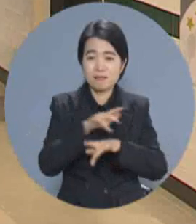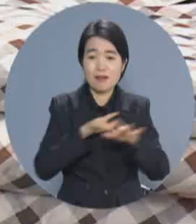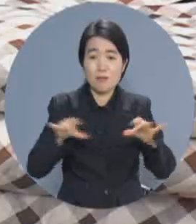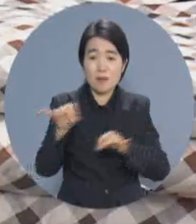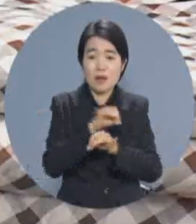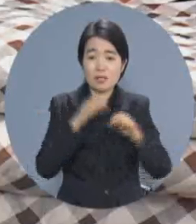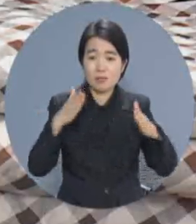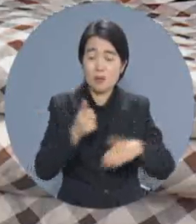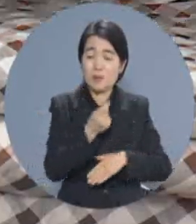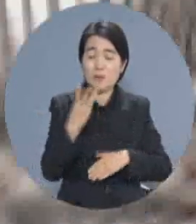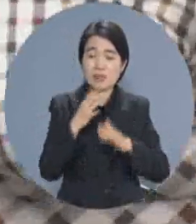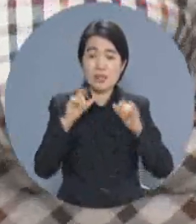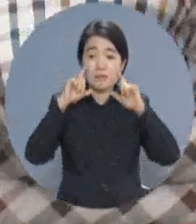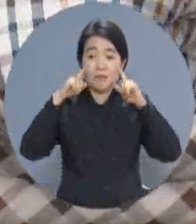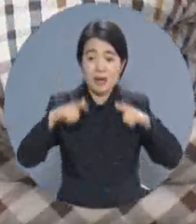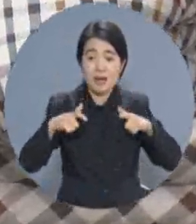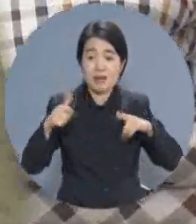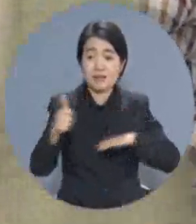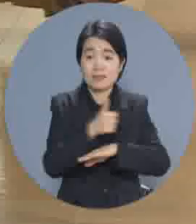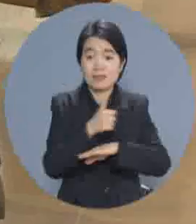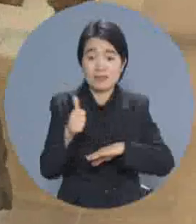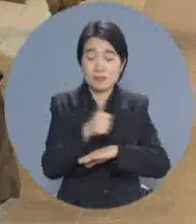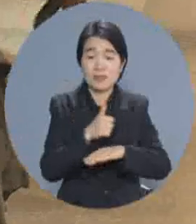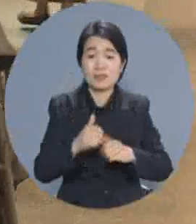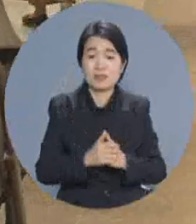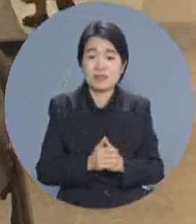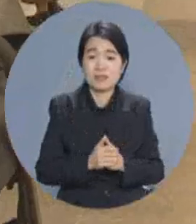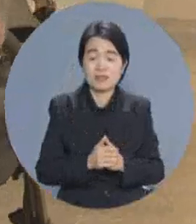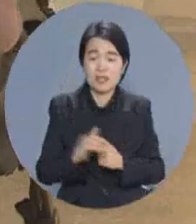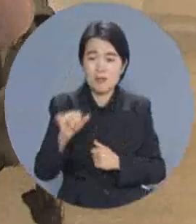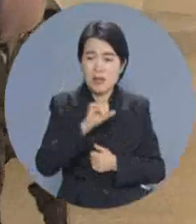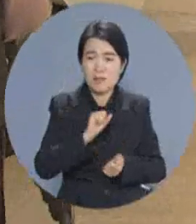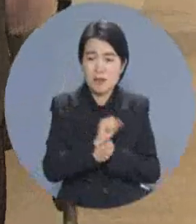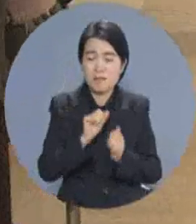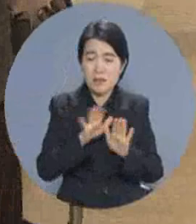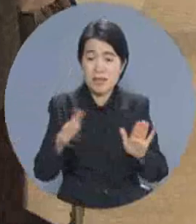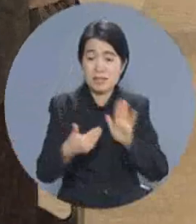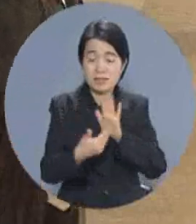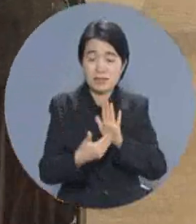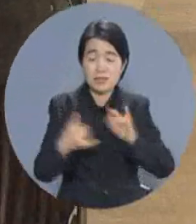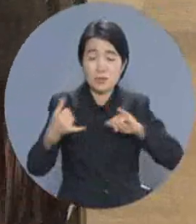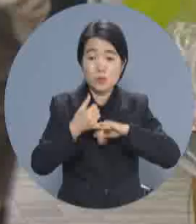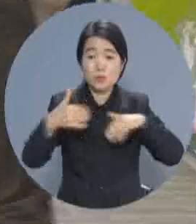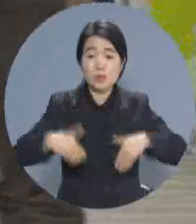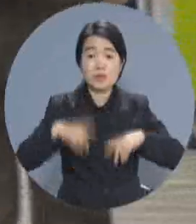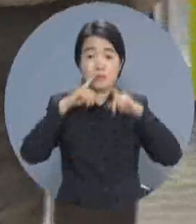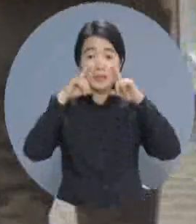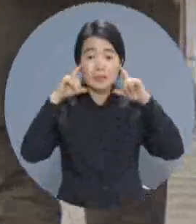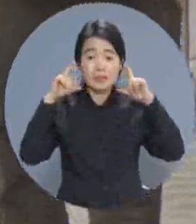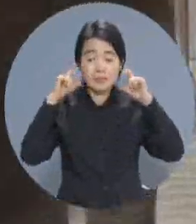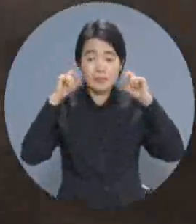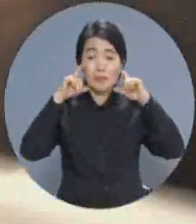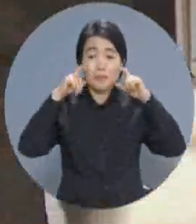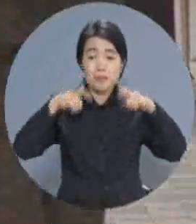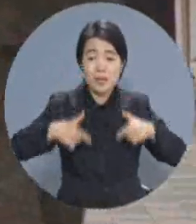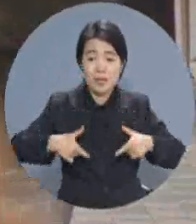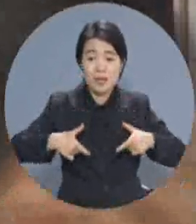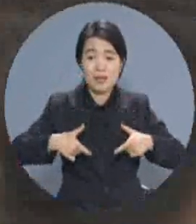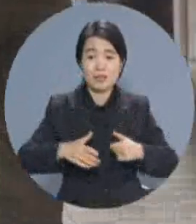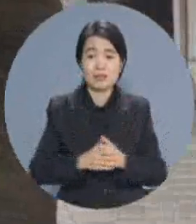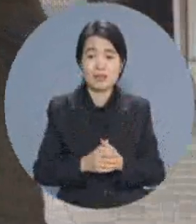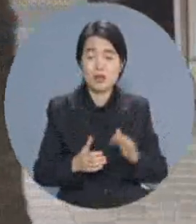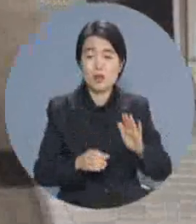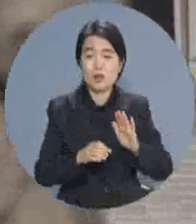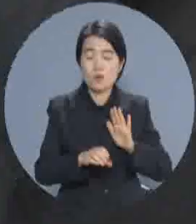백화점에서도 몇몇 시민들은 맨얼굴로 다녔습니다. 바이러스 확산에 대항하기 위한 필수품이었던 마스크를 내려놓으면서